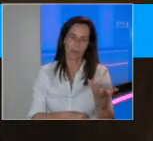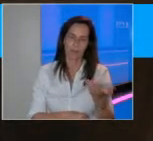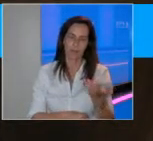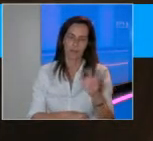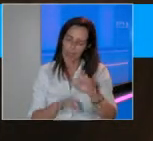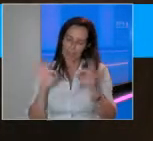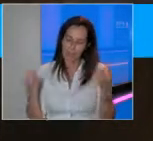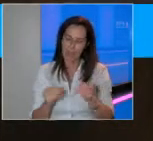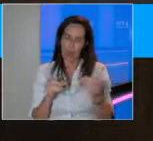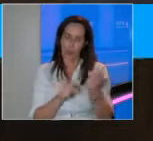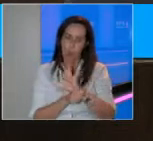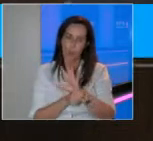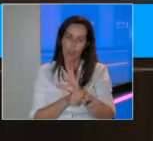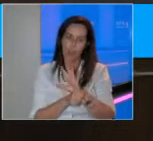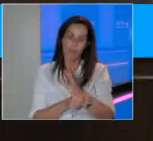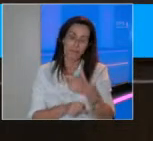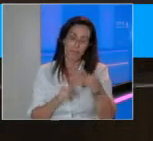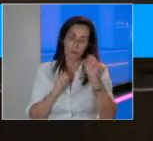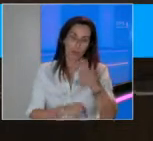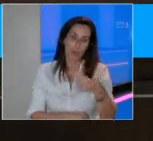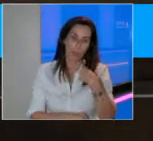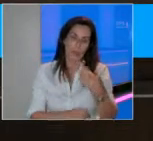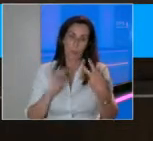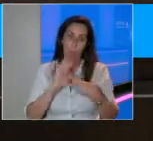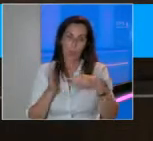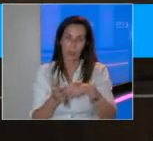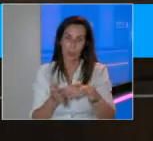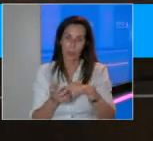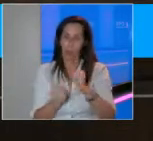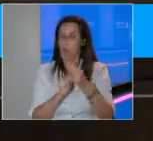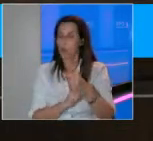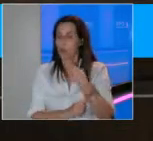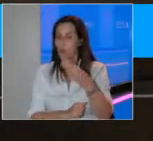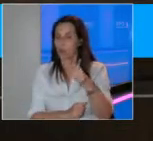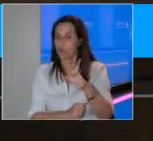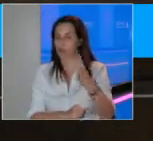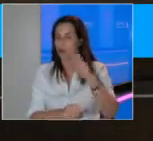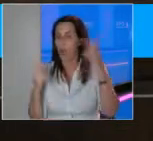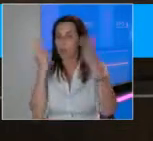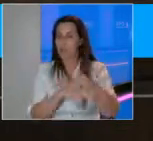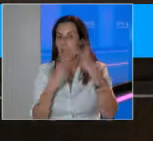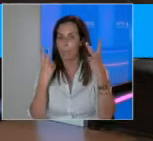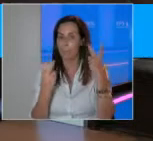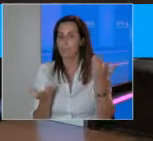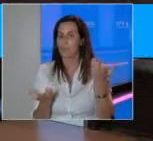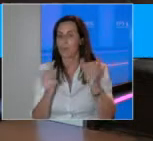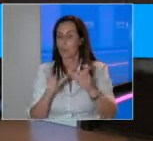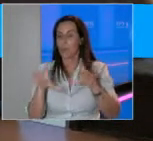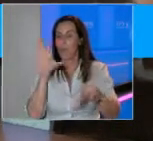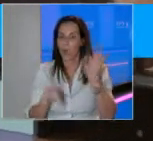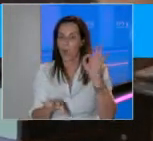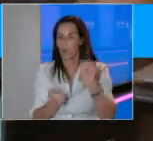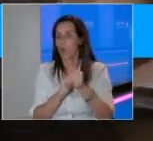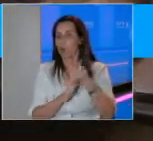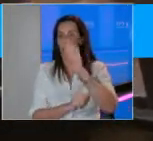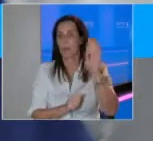לא רע, ואני מניח שהוא ידבר על הפוליטיקה, או שהוא יגיד שהוא הולך להסכם ומונע בחירות נוספות,